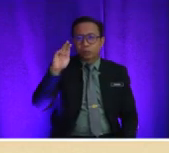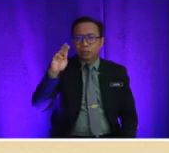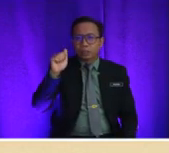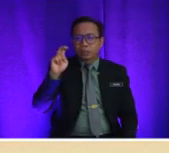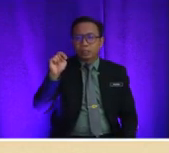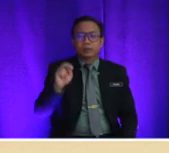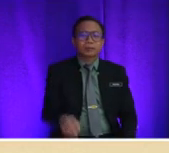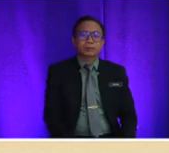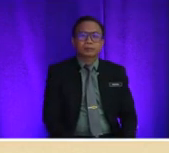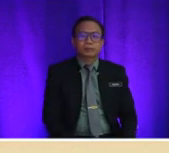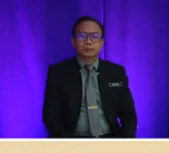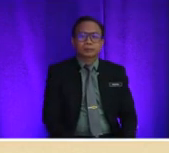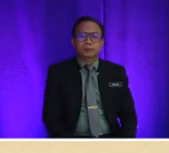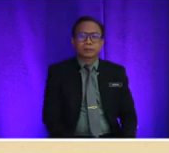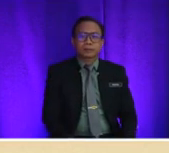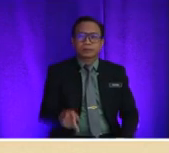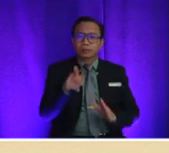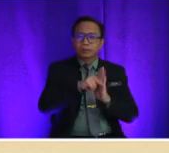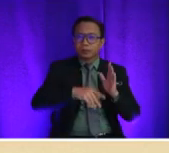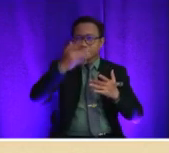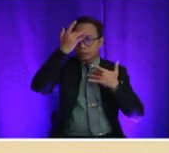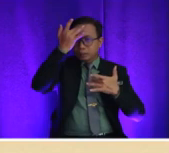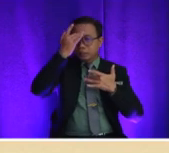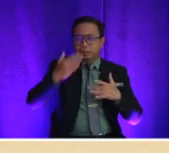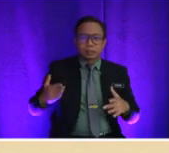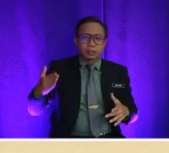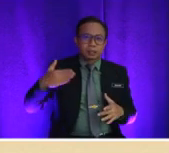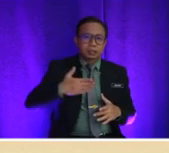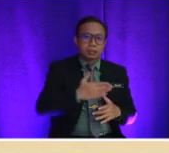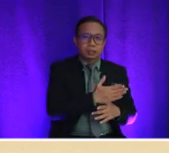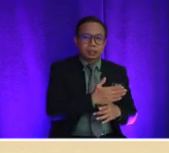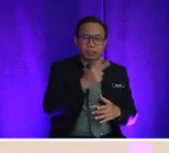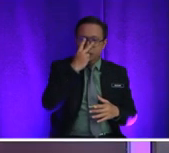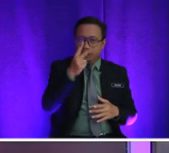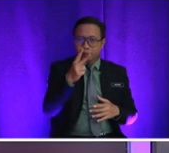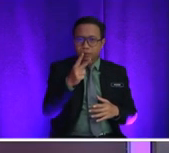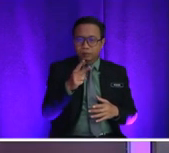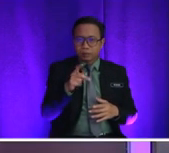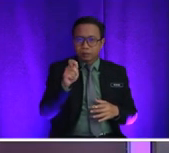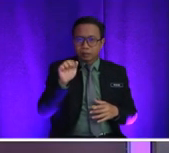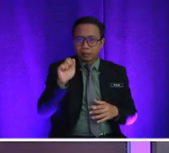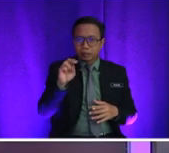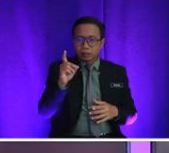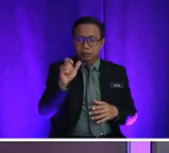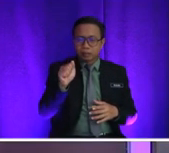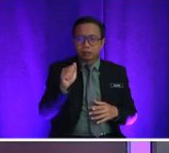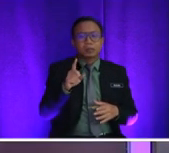oke dan seterusnya penyakit ikan penyakit ikan ini sakit